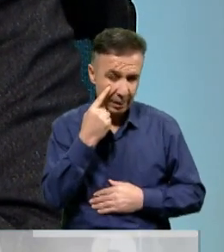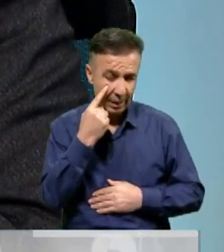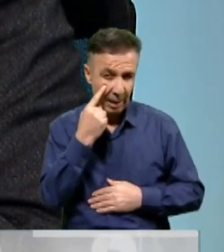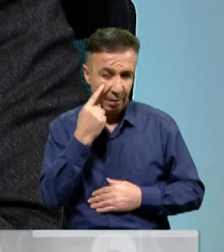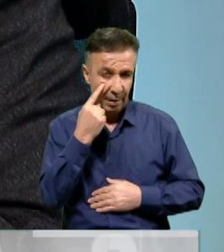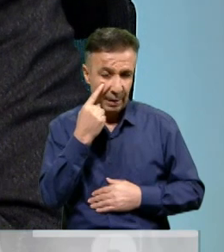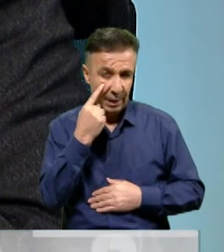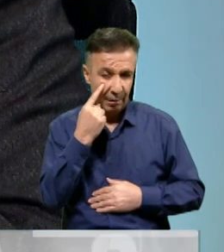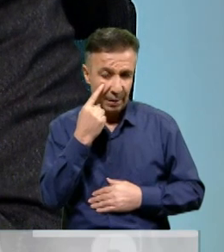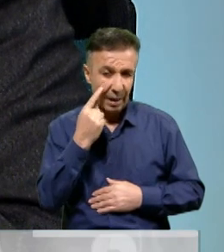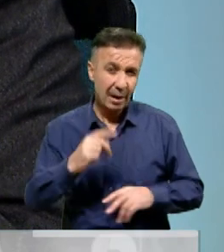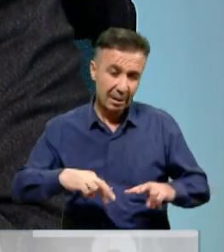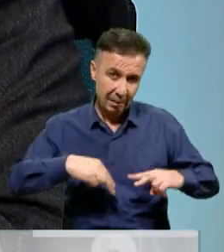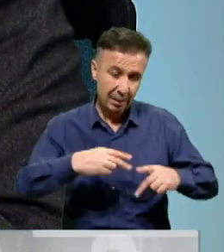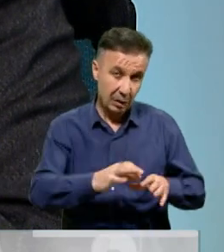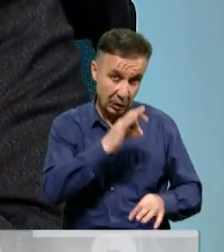çıkmış, kişinin